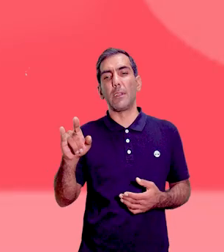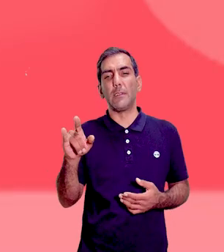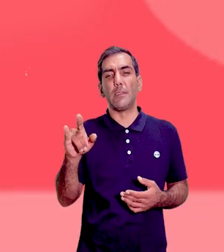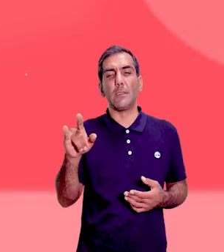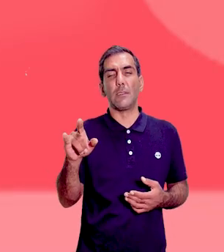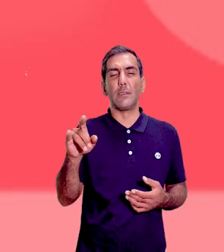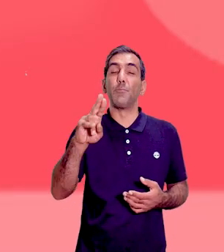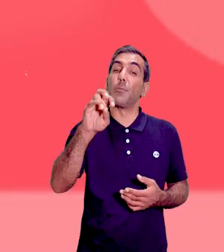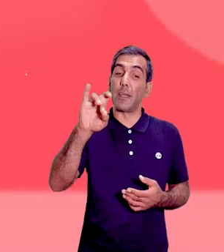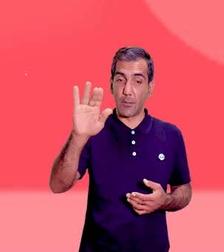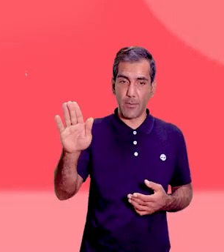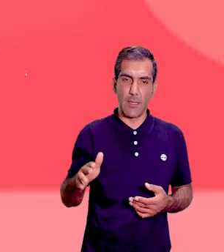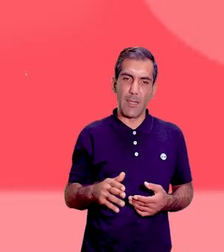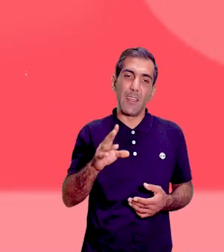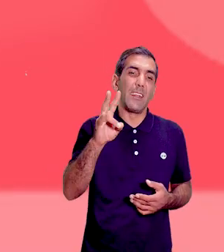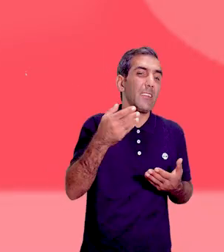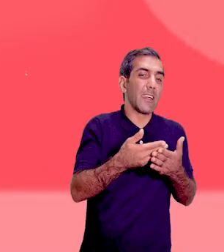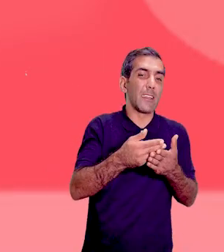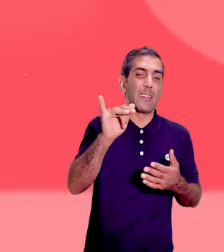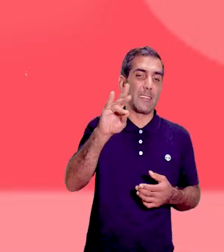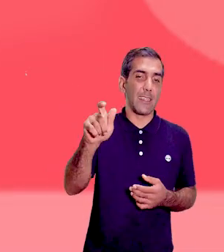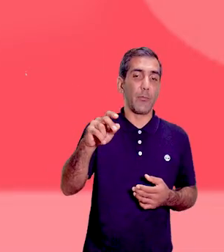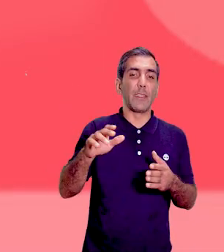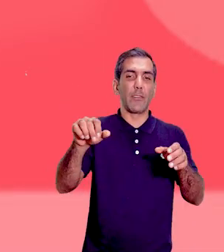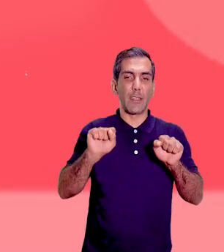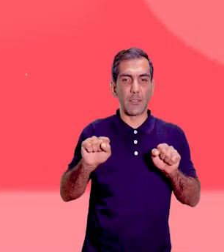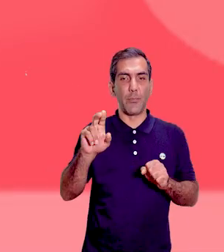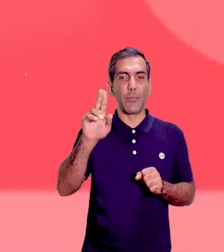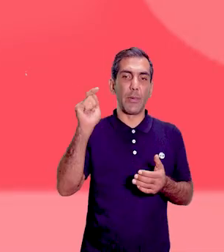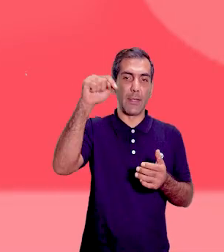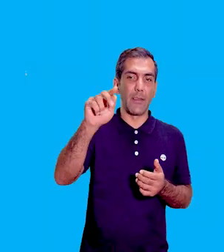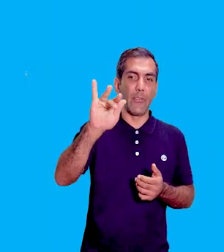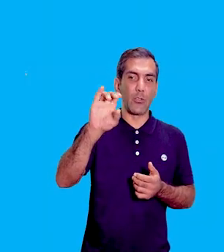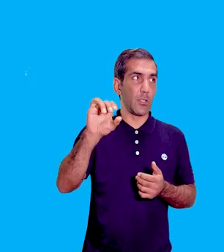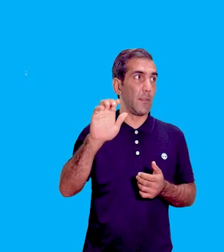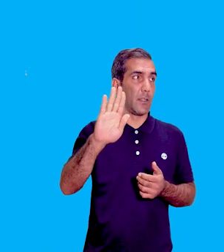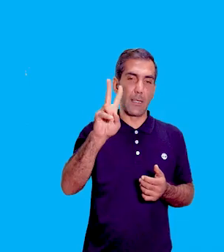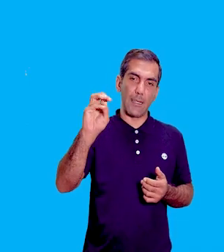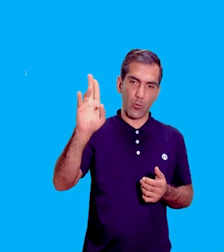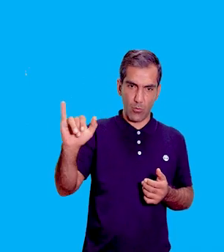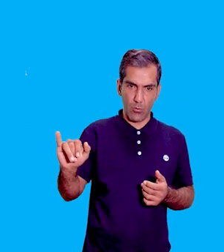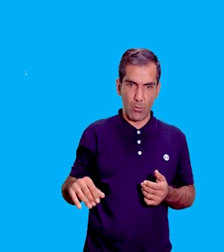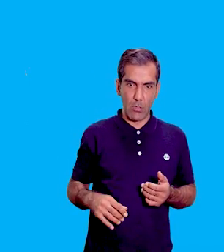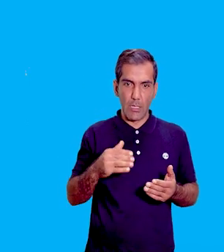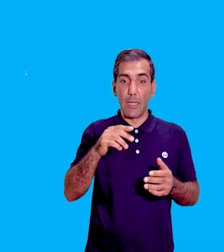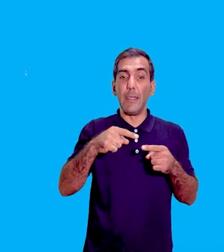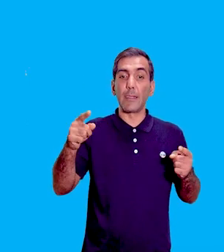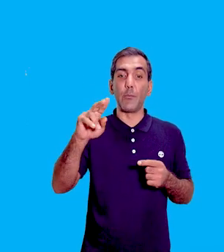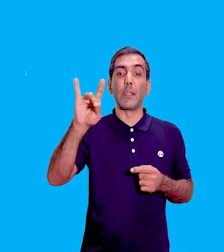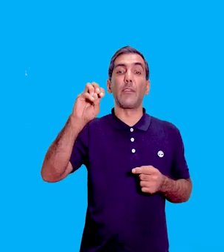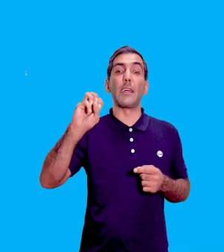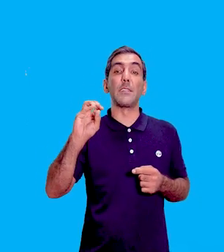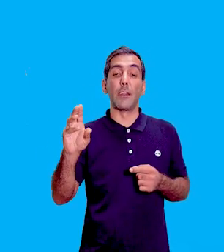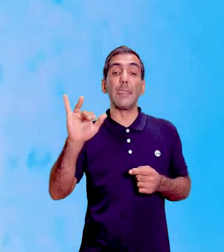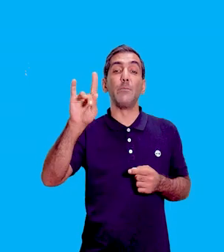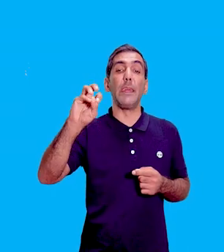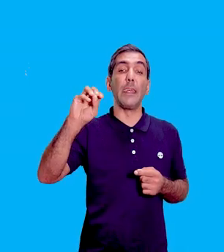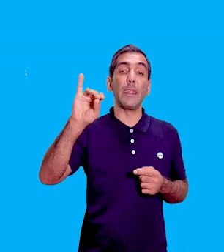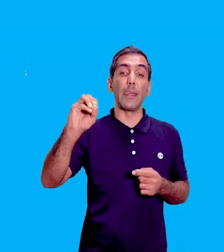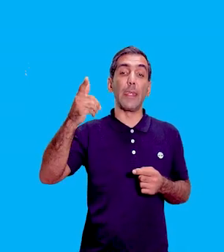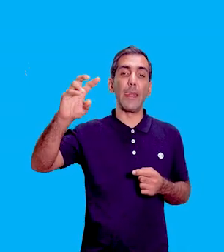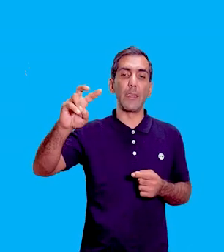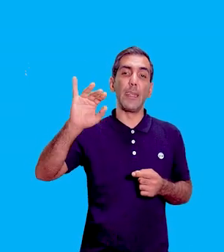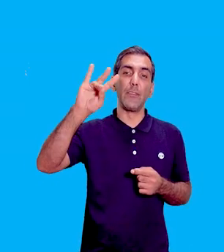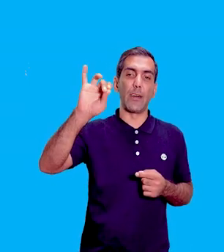Bu dermanlar virusy dollygyna ýok etmeýär, ýöne onuň köpelmeginiň we immun ulgamyny dollygyny ýykmagynyň öňüni alýar.